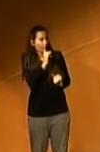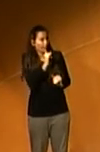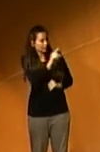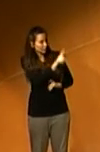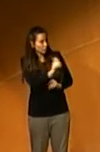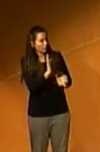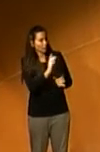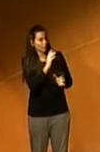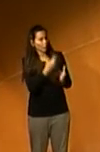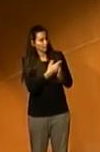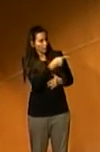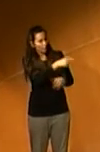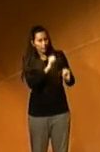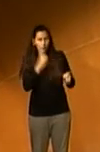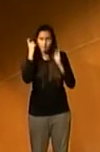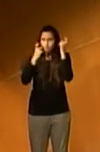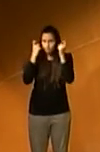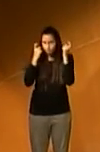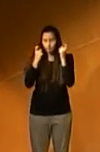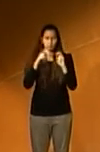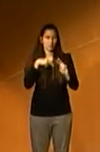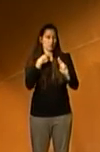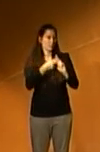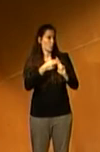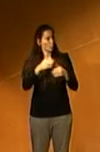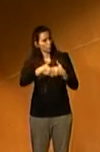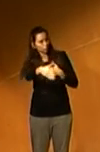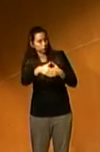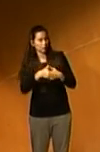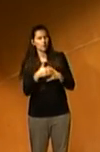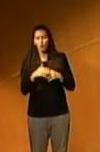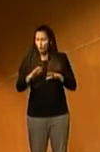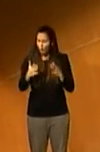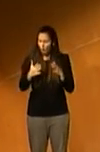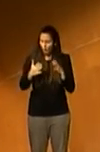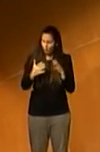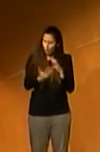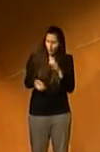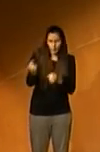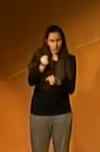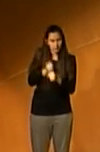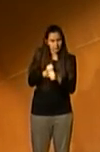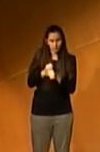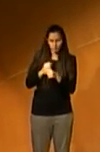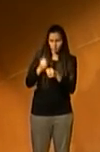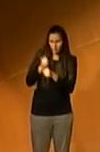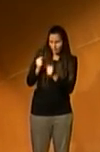Peut-être vous y réfléchissez, puis on y répondra après. Comment vous avez construit la collaboration avec les professeurs de l'établissement ?